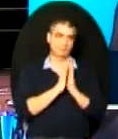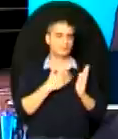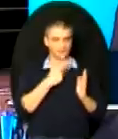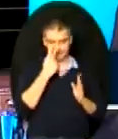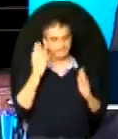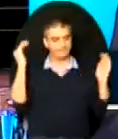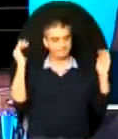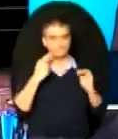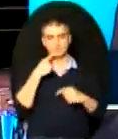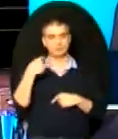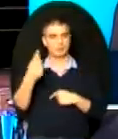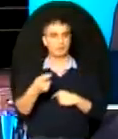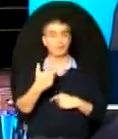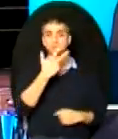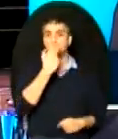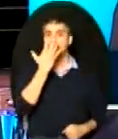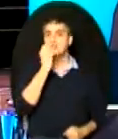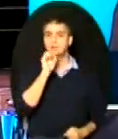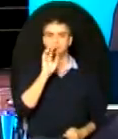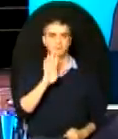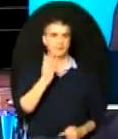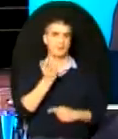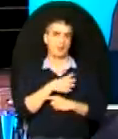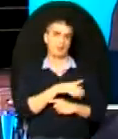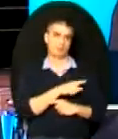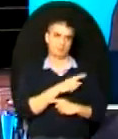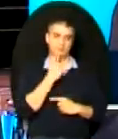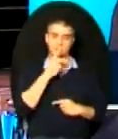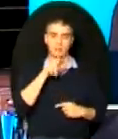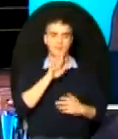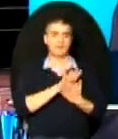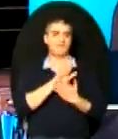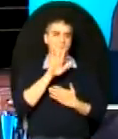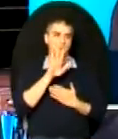לראות ירידה בשנה הבאה. 354 הרוגים בשנת